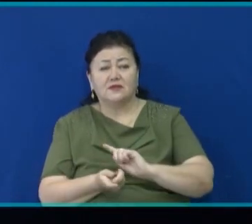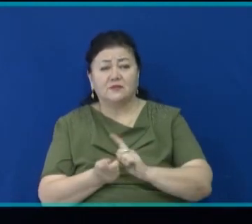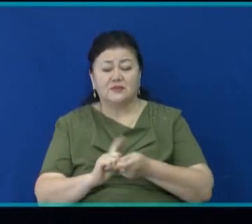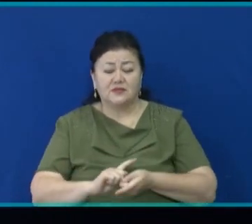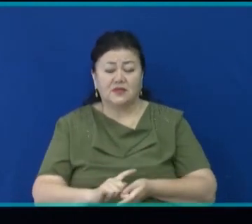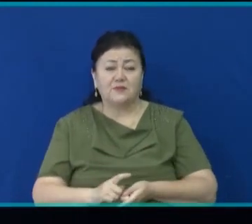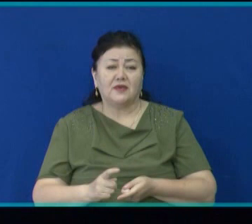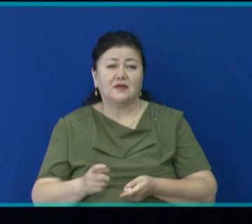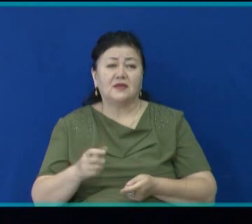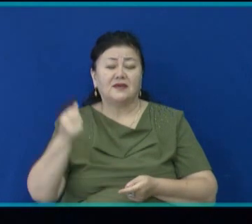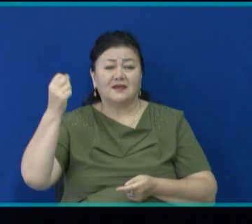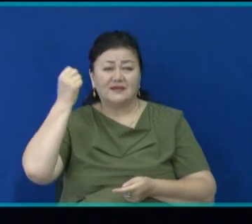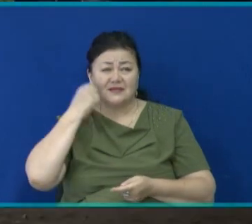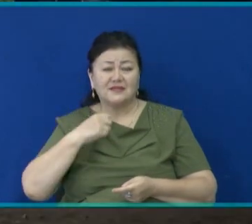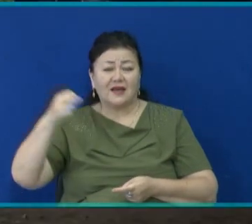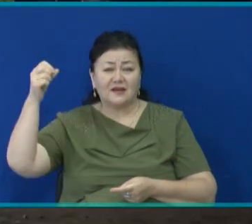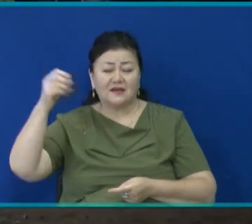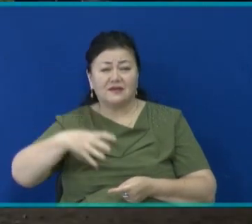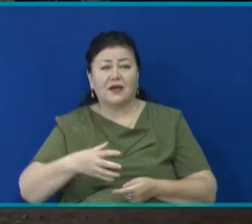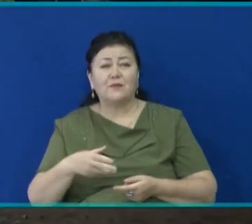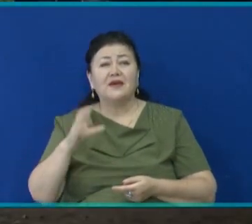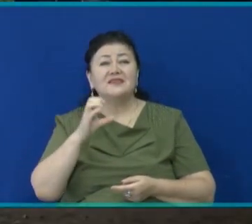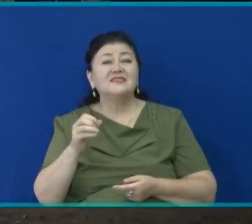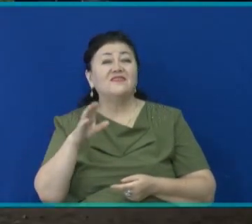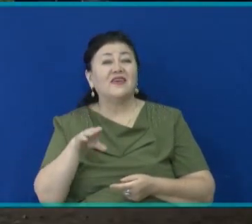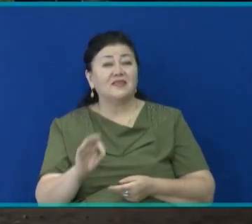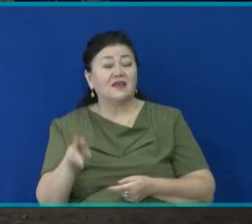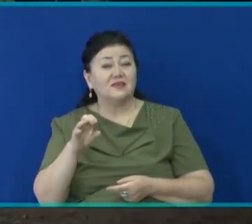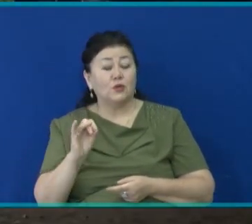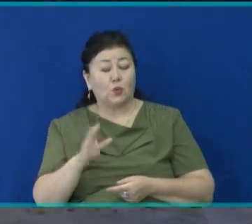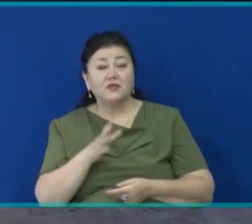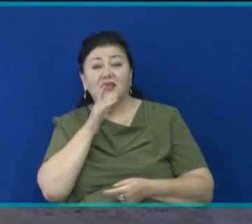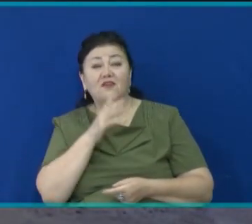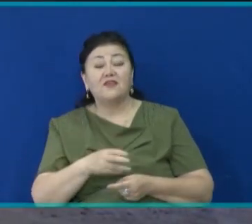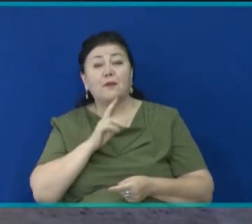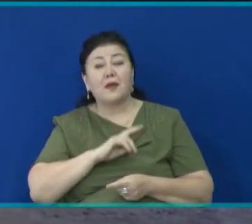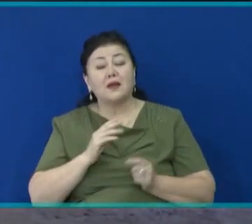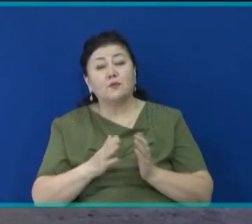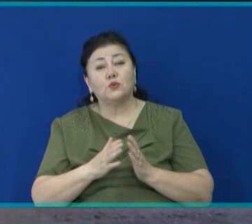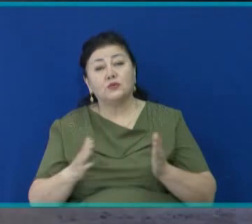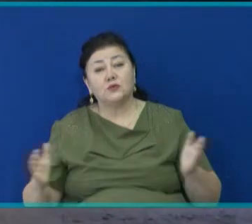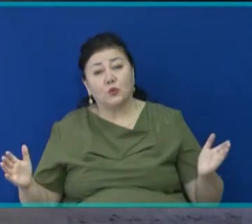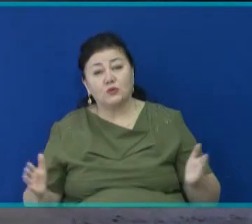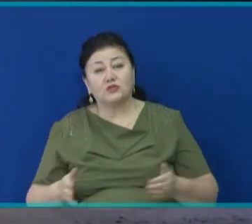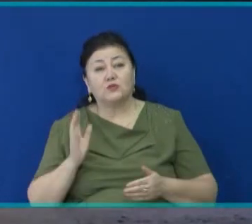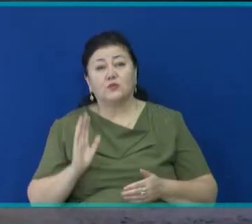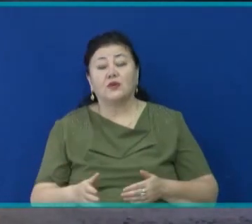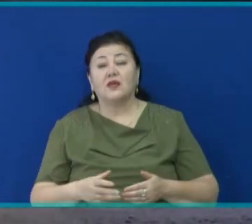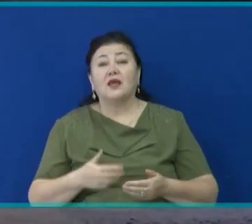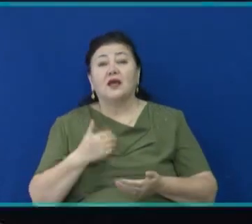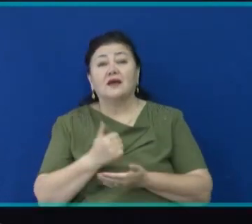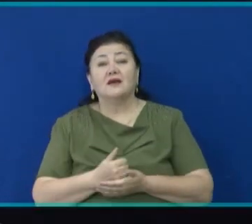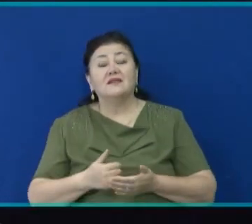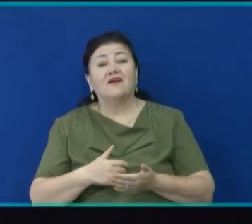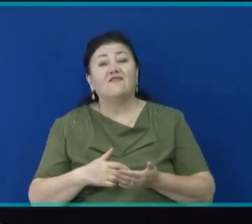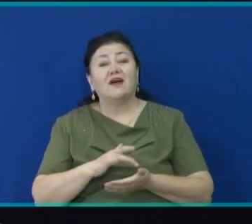новые светодиодные лампы, которые позволяют экономить электричество и имеют больше срок службы. Отметим, по поручению акима города Нурбола